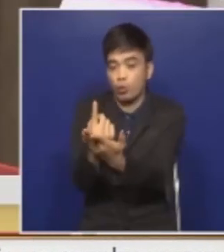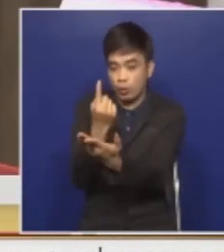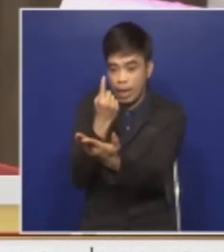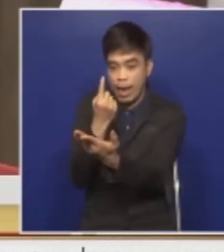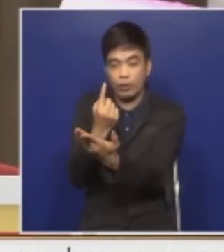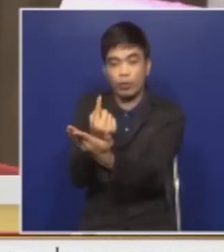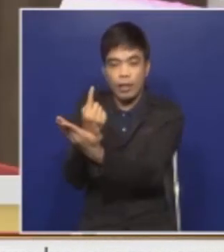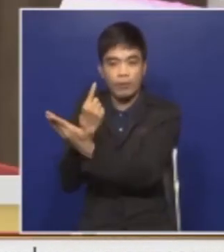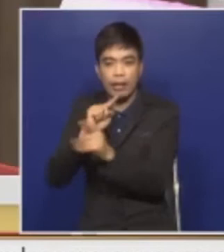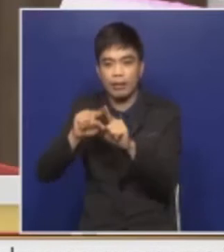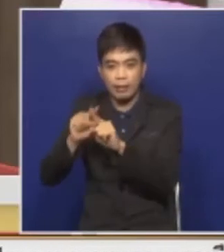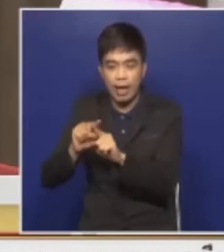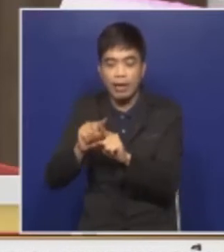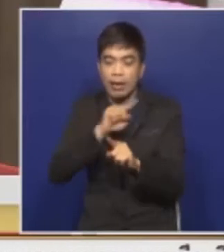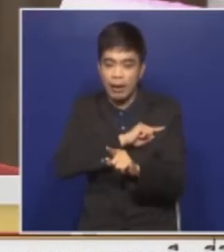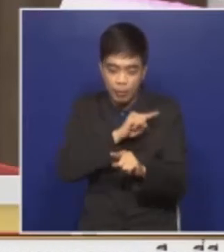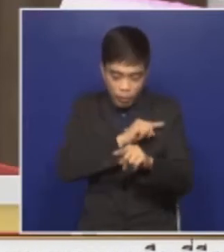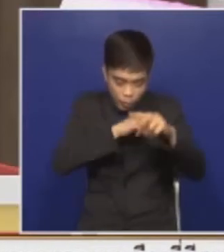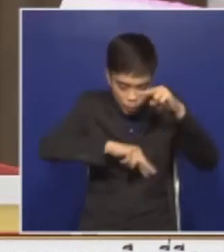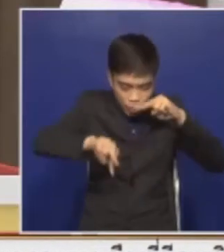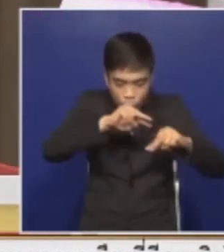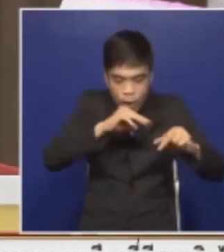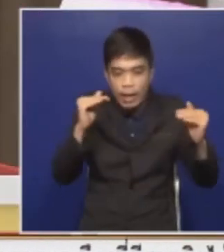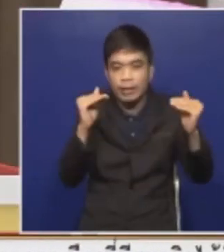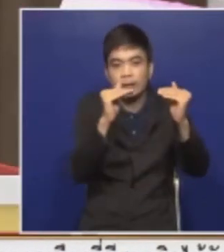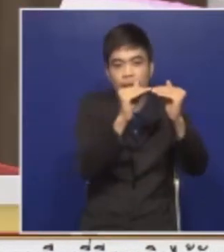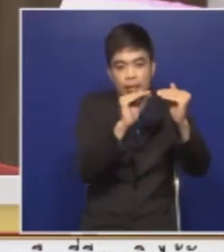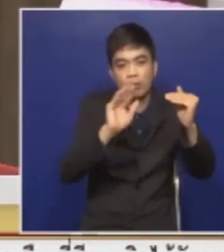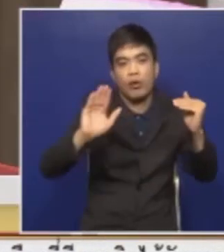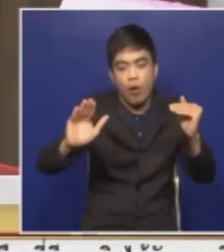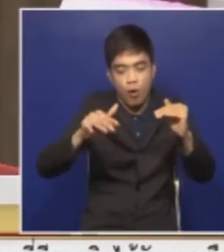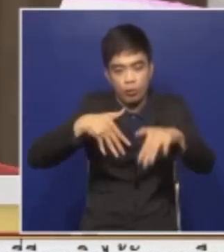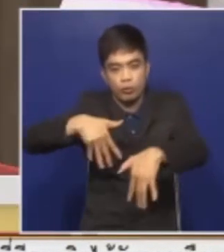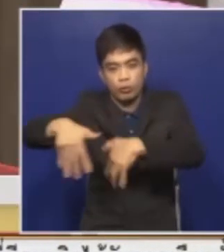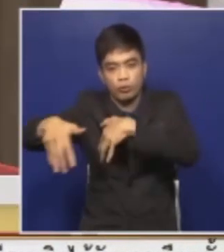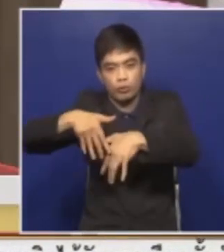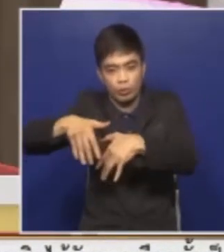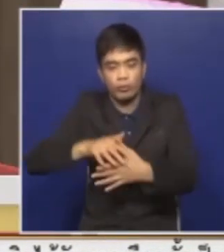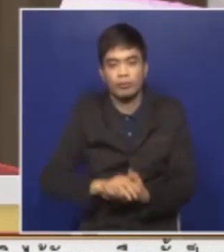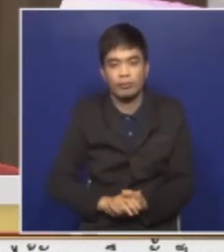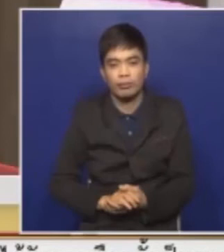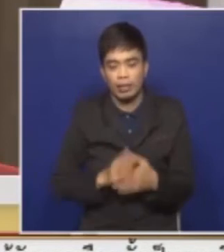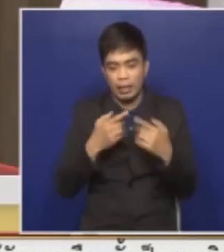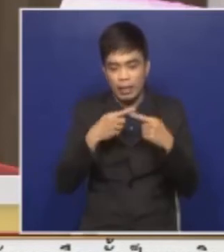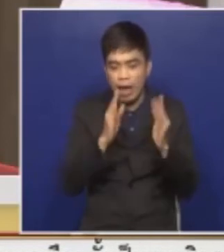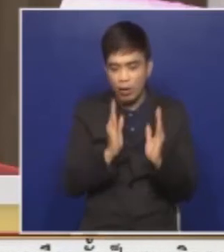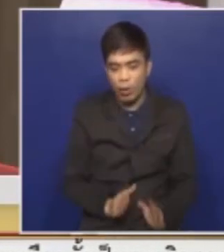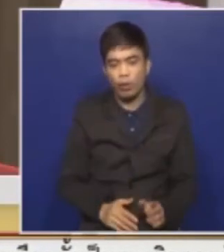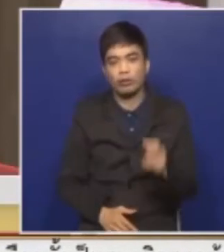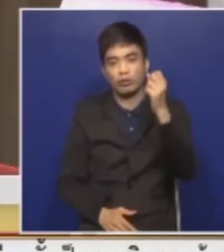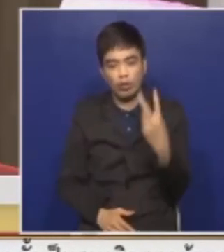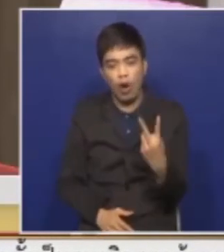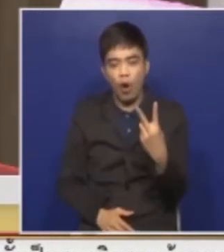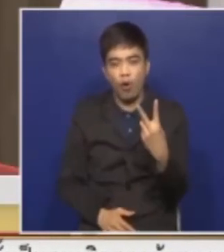เนี่ยจะเข้าไปดูแลสิทธิผลประโยชน์ของประชาชนแต่ว่าจำนวนนี่สองคนนี่จำนวนน้อ